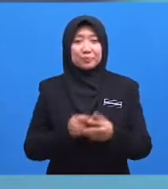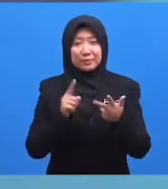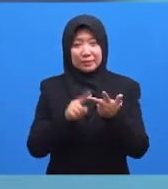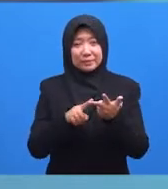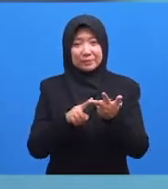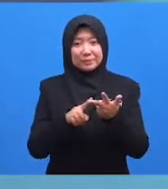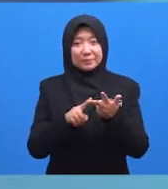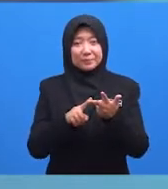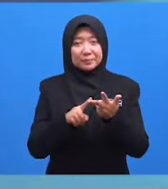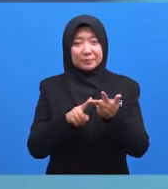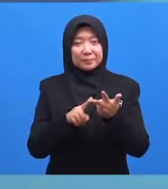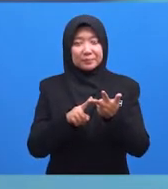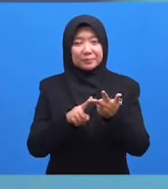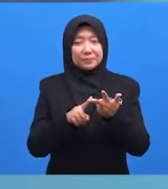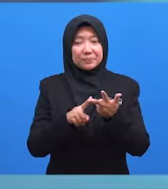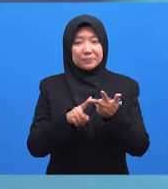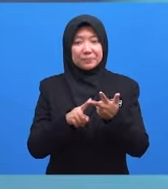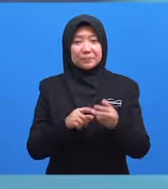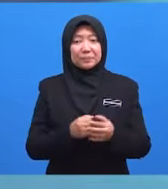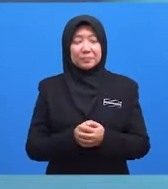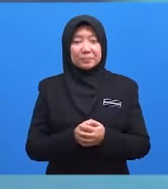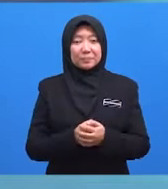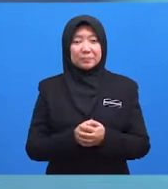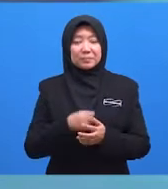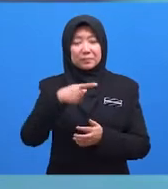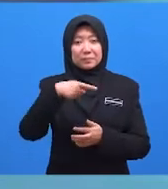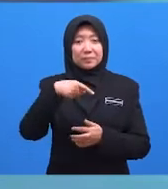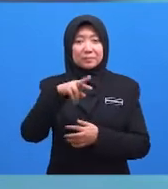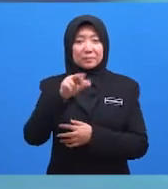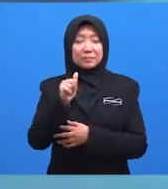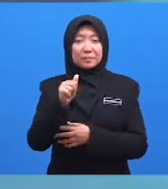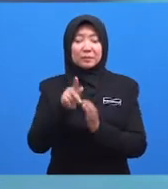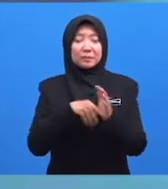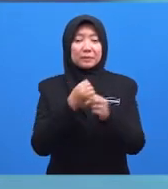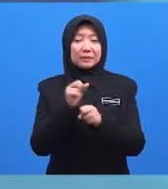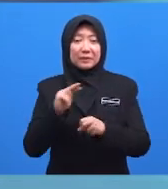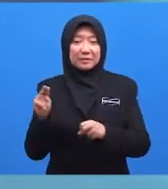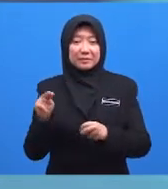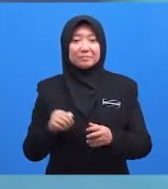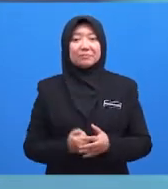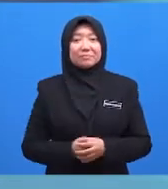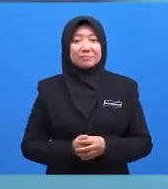Ketiga, mise en place atau pra penyediaan.